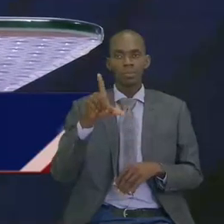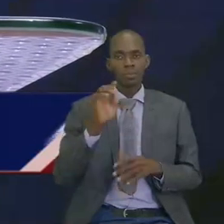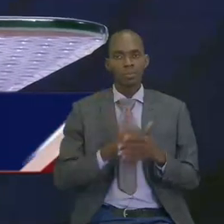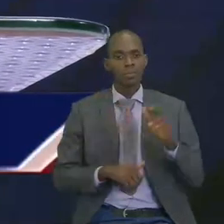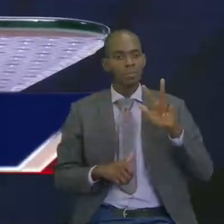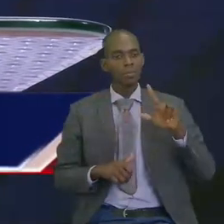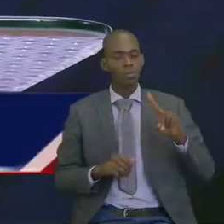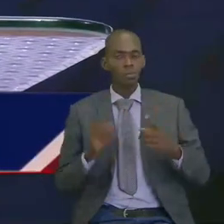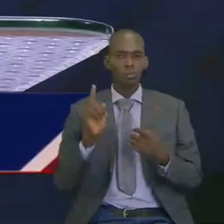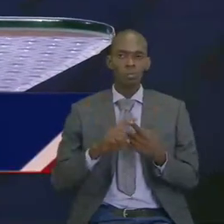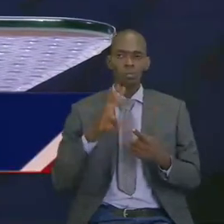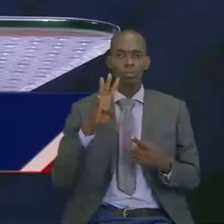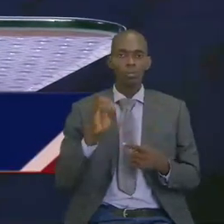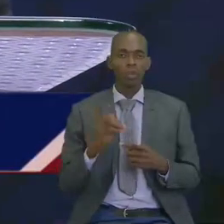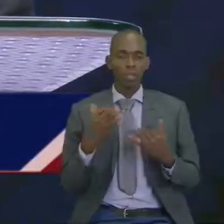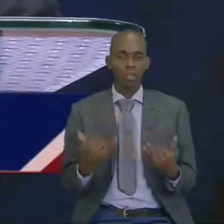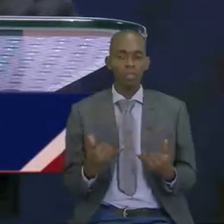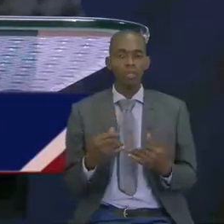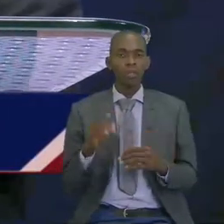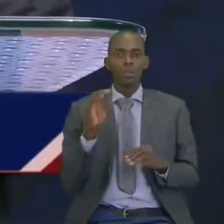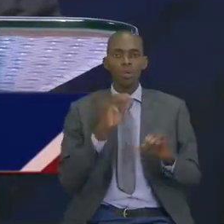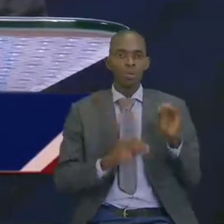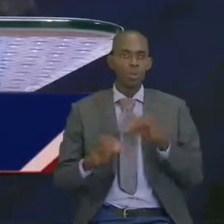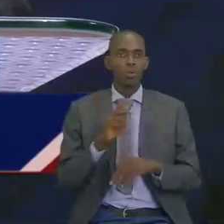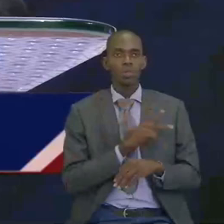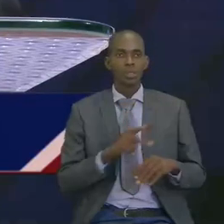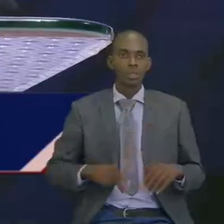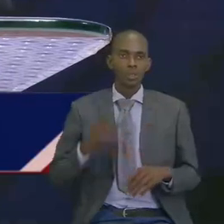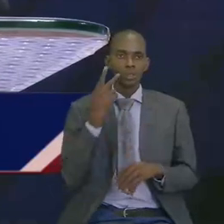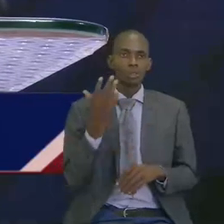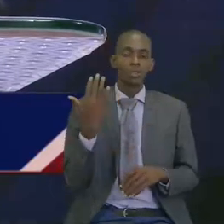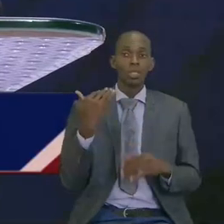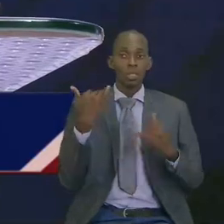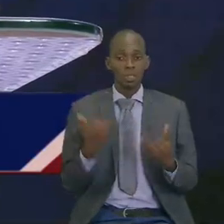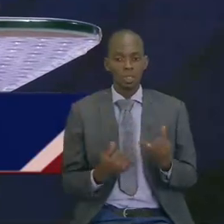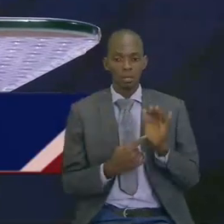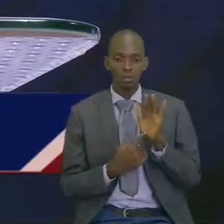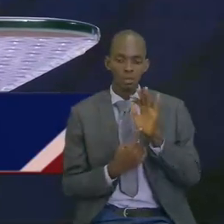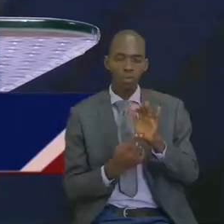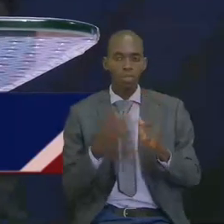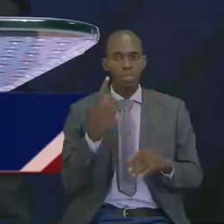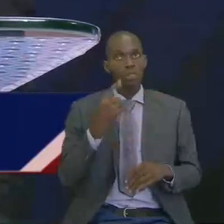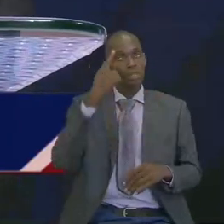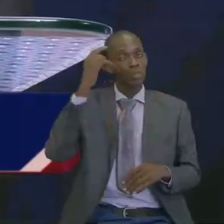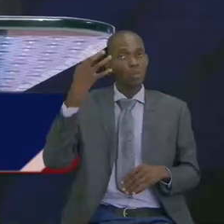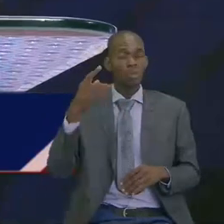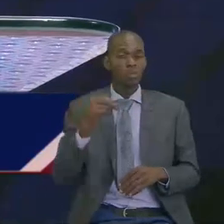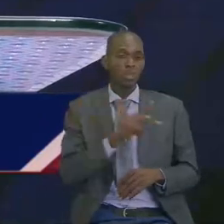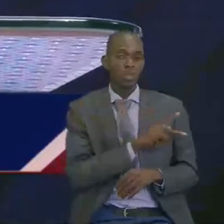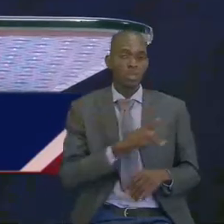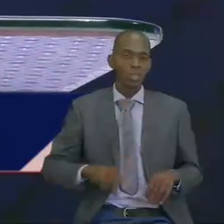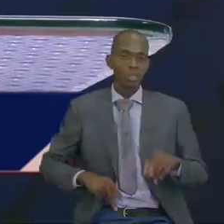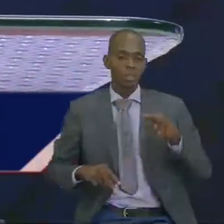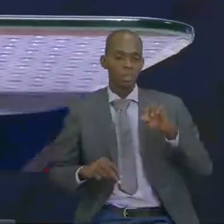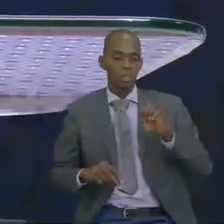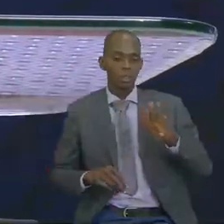Daniel 2, 31. Au roi, tu regardais et il relatait le songe de Nebuchadnezzar et va